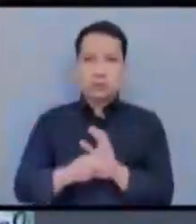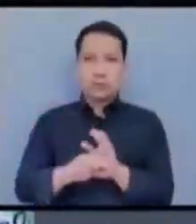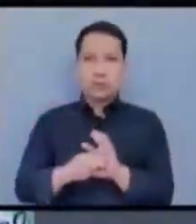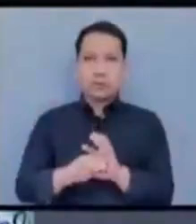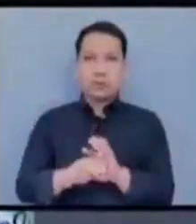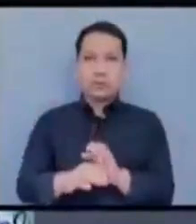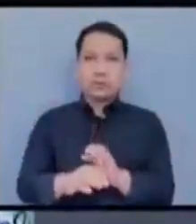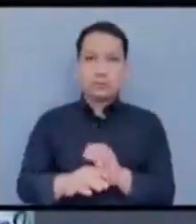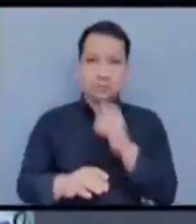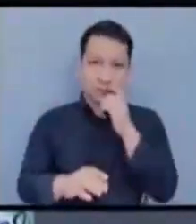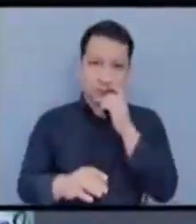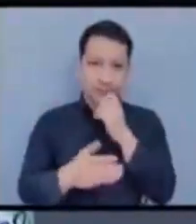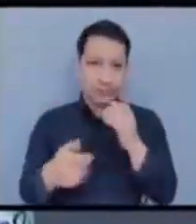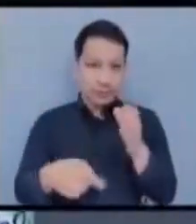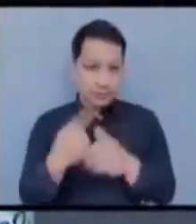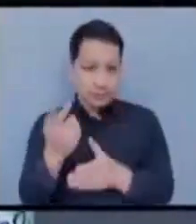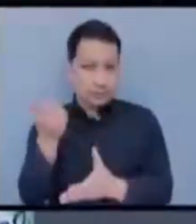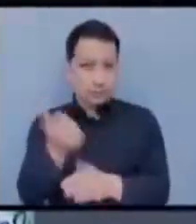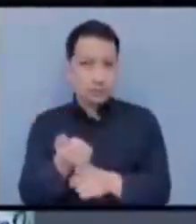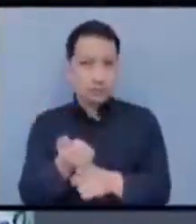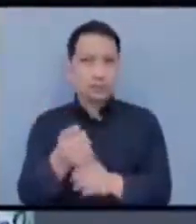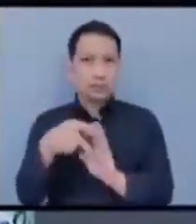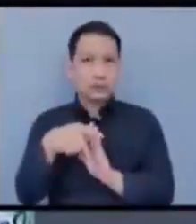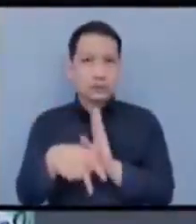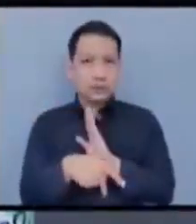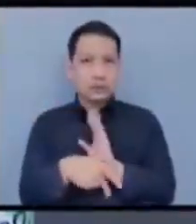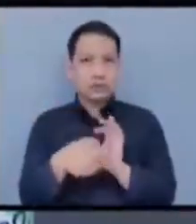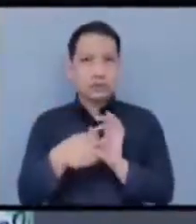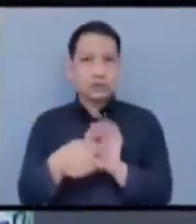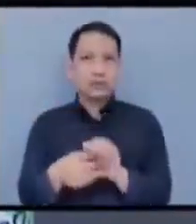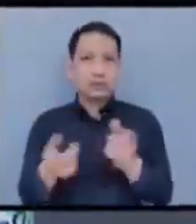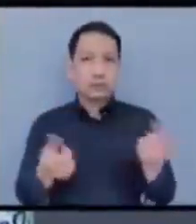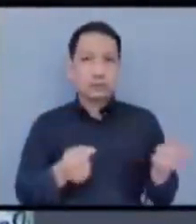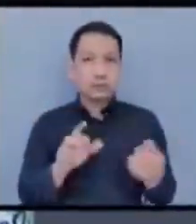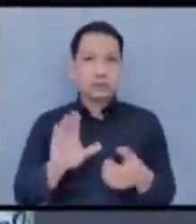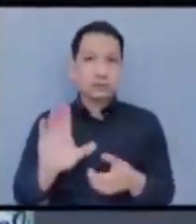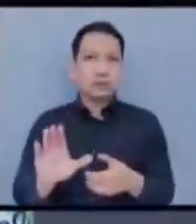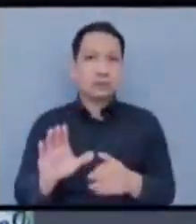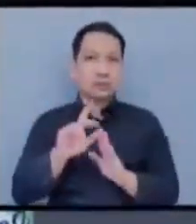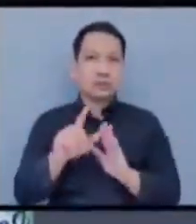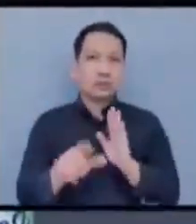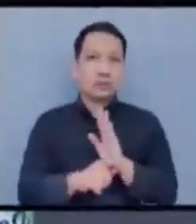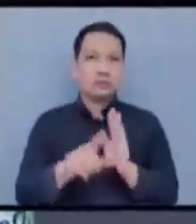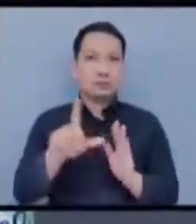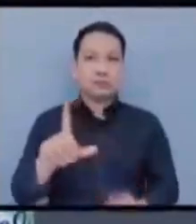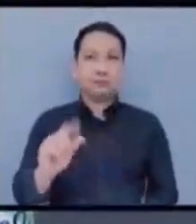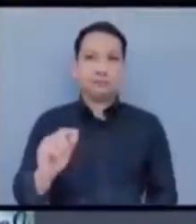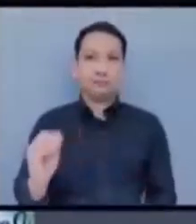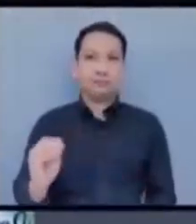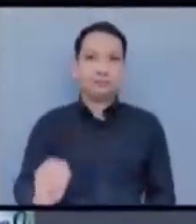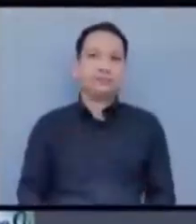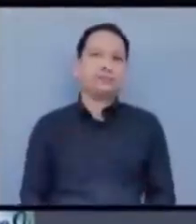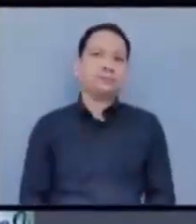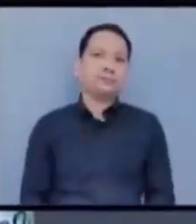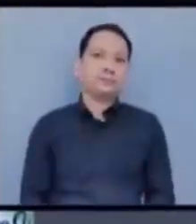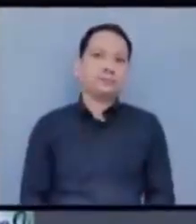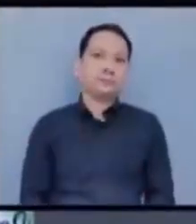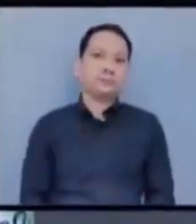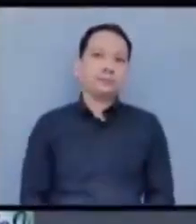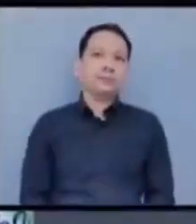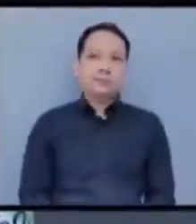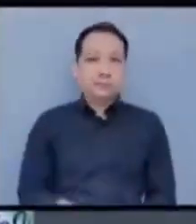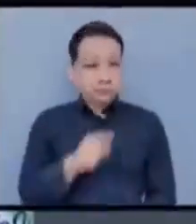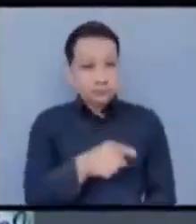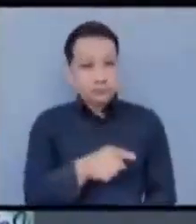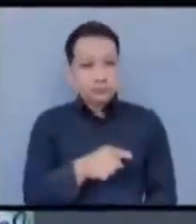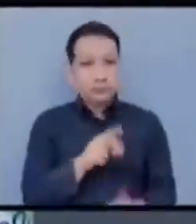yan na one strike policy po ang pinaiiral po natin na polisiya sa LTO. But yung mga empleyado po